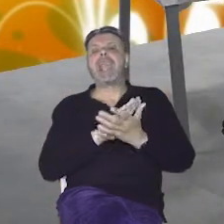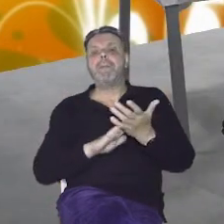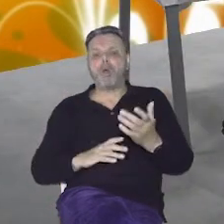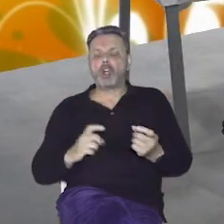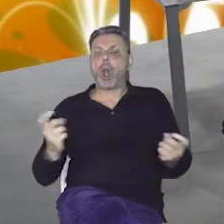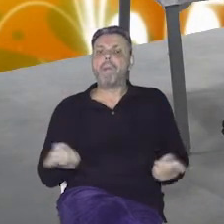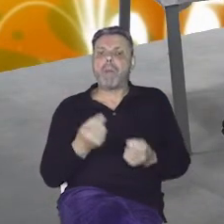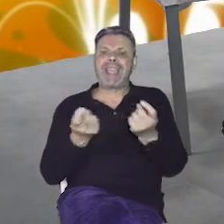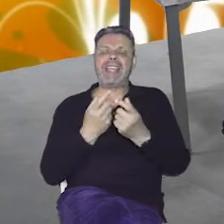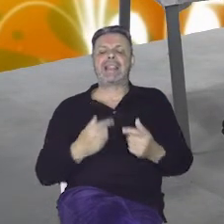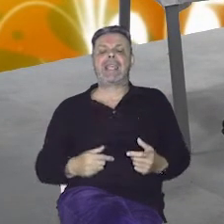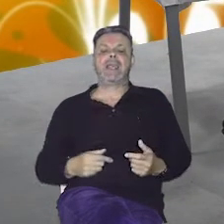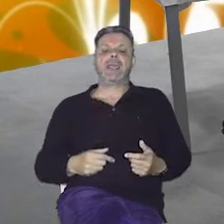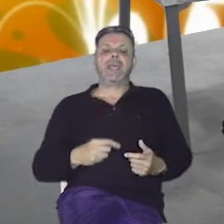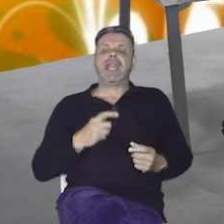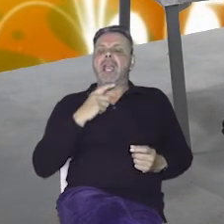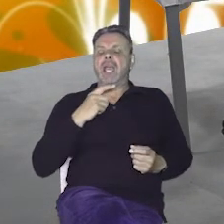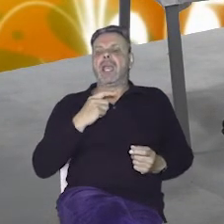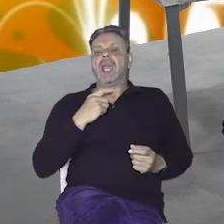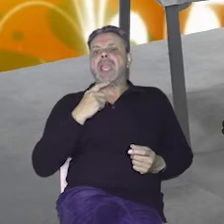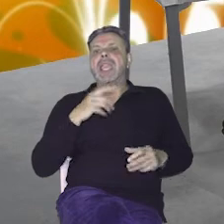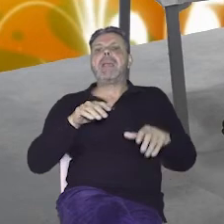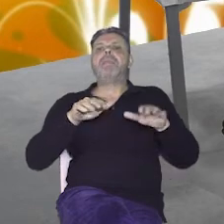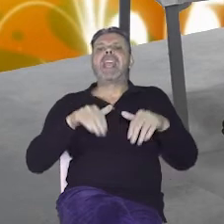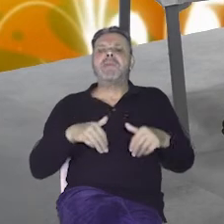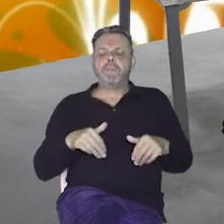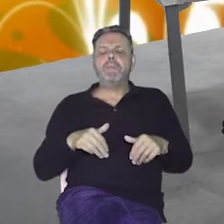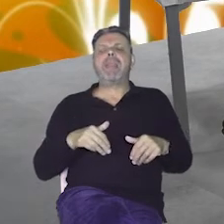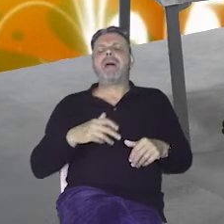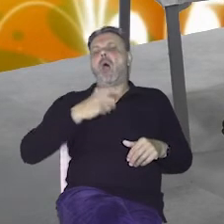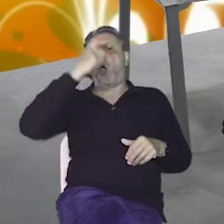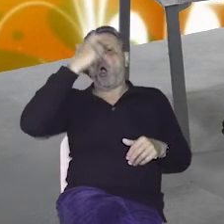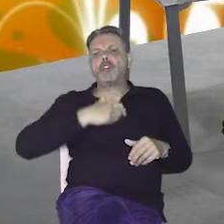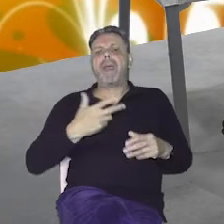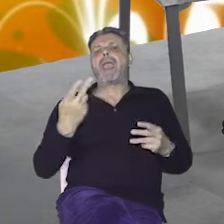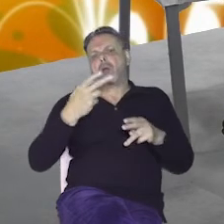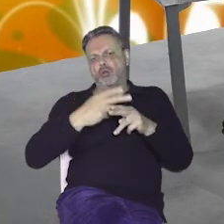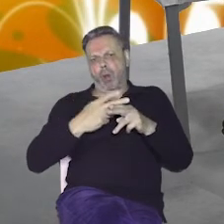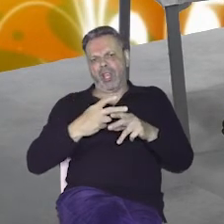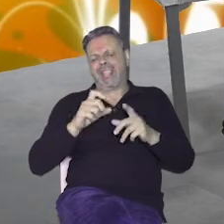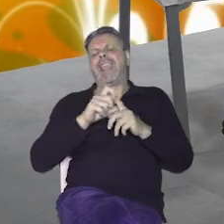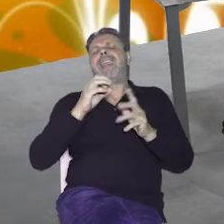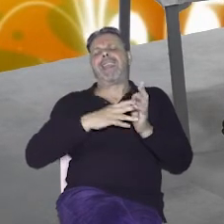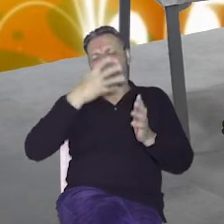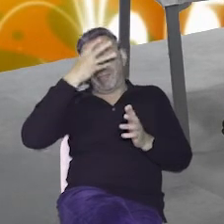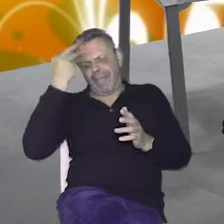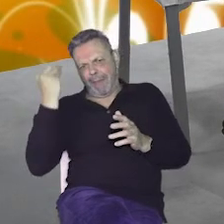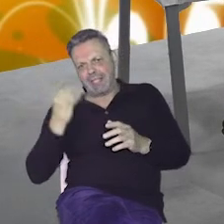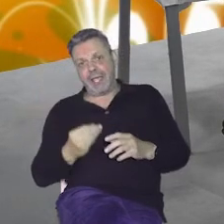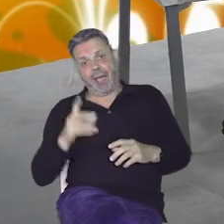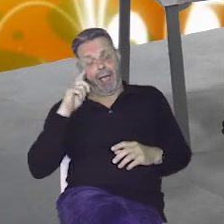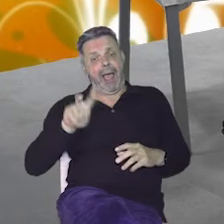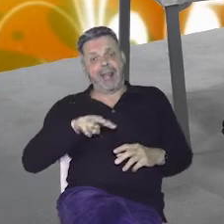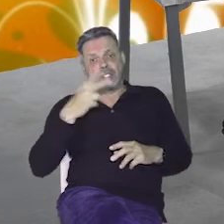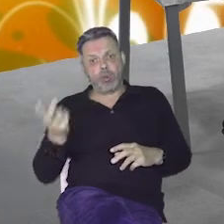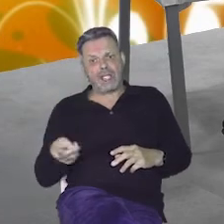propagirati i reklamirati i prihvaćati, primati osobe s demencijom. Međutim, s druge strane, to